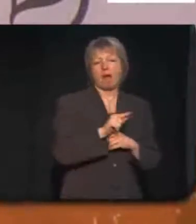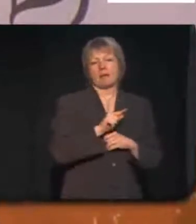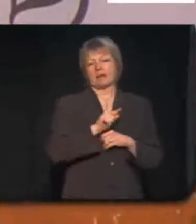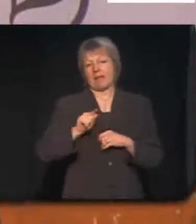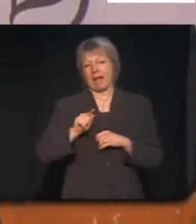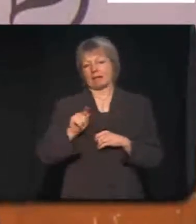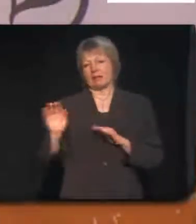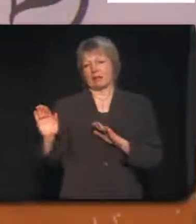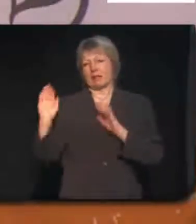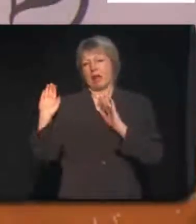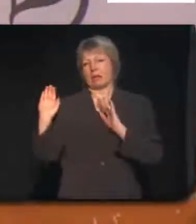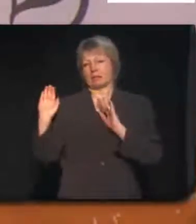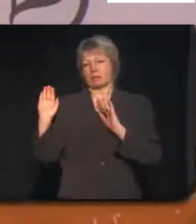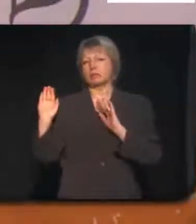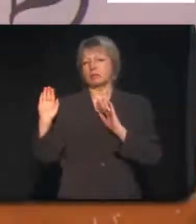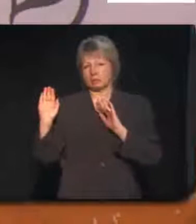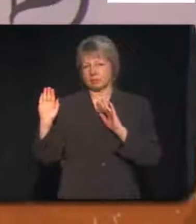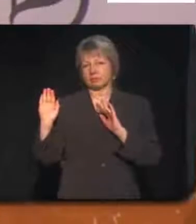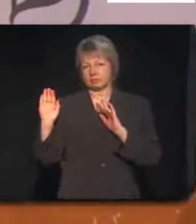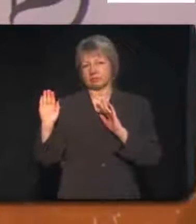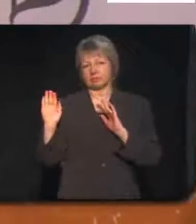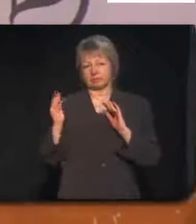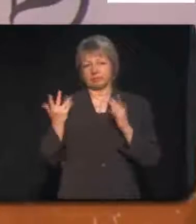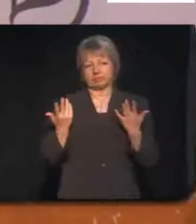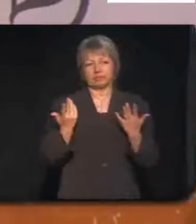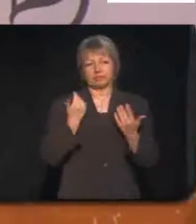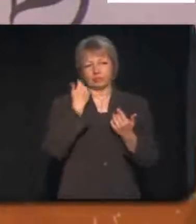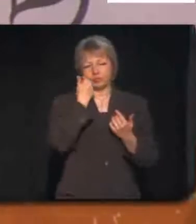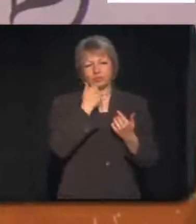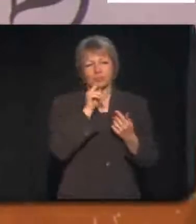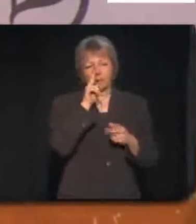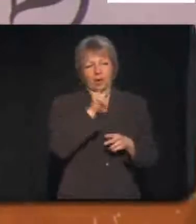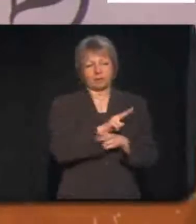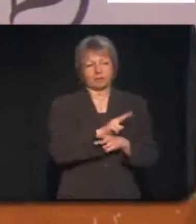es sich um einen einzige Option handelt